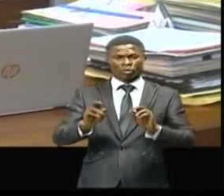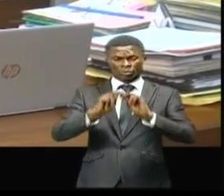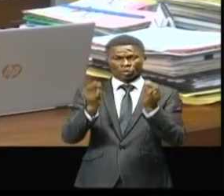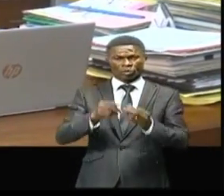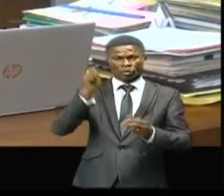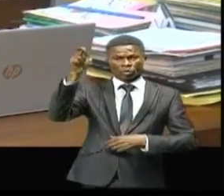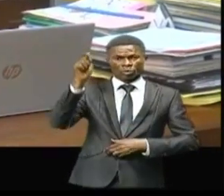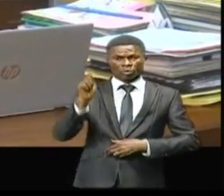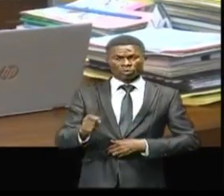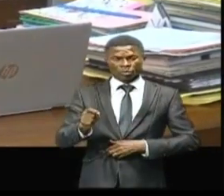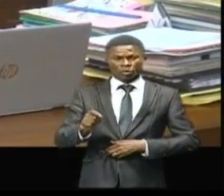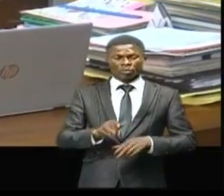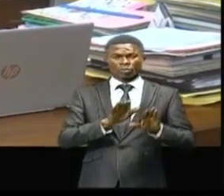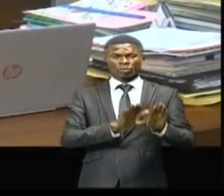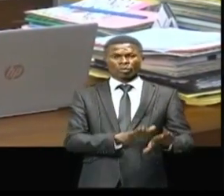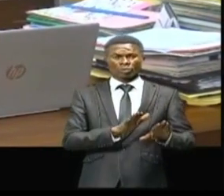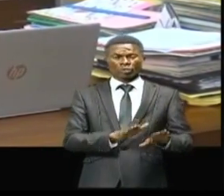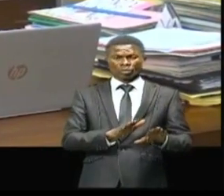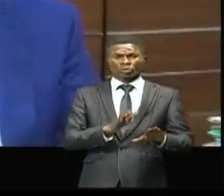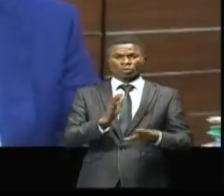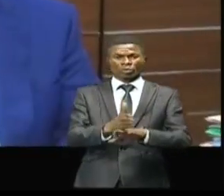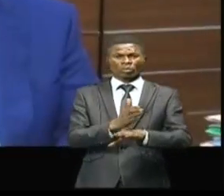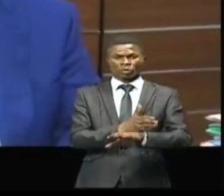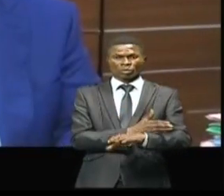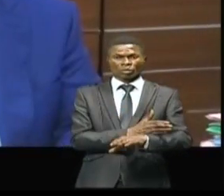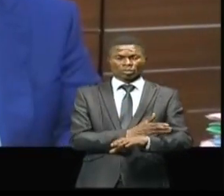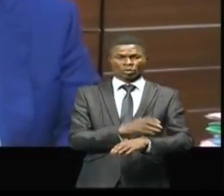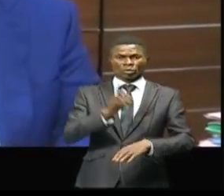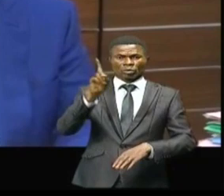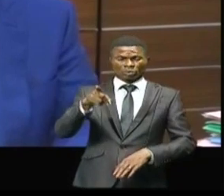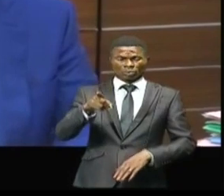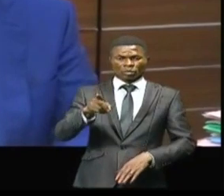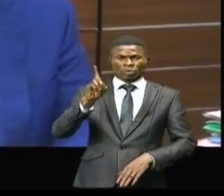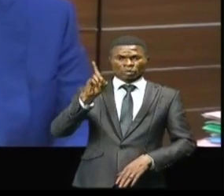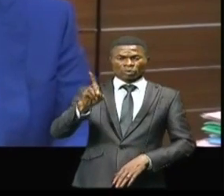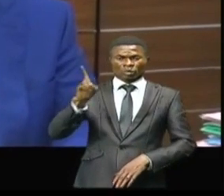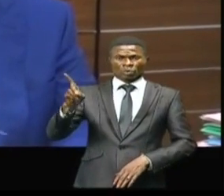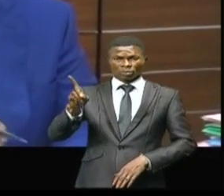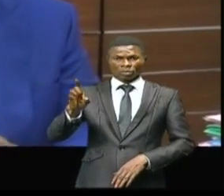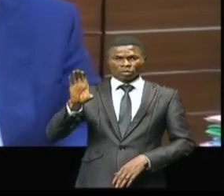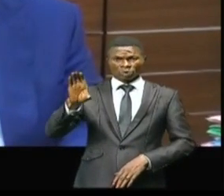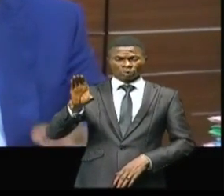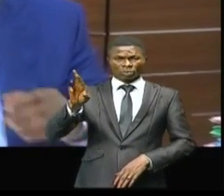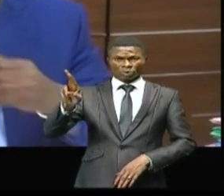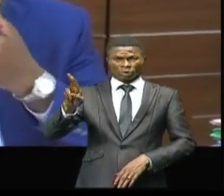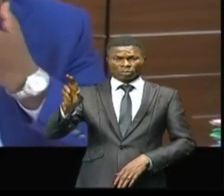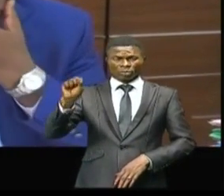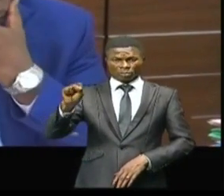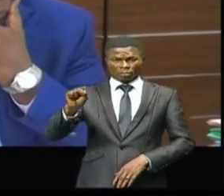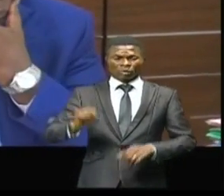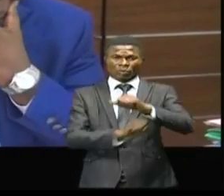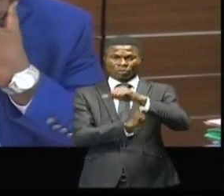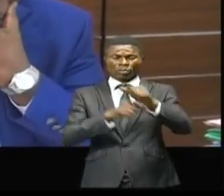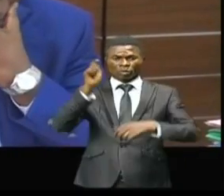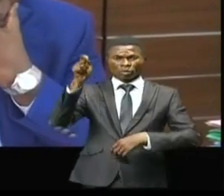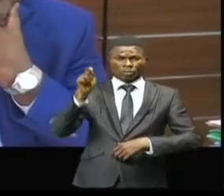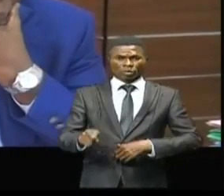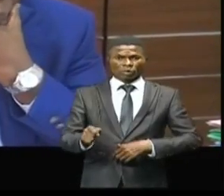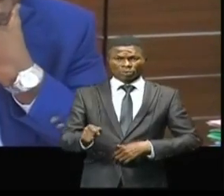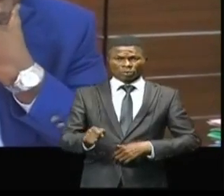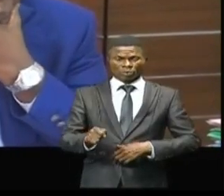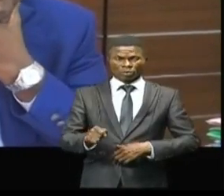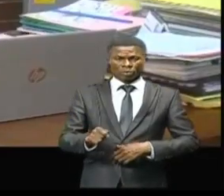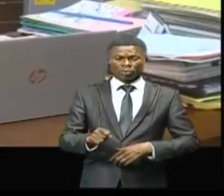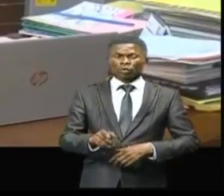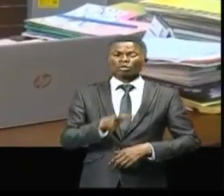armés en attente du processus pddrc a appuyé le phare d'essai dans la